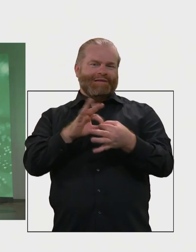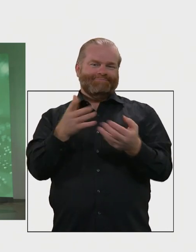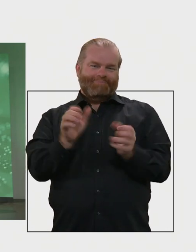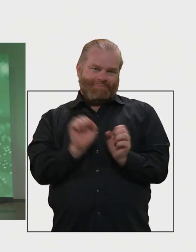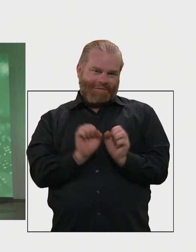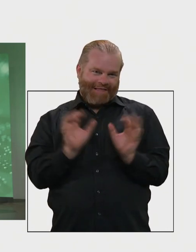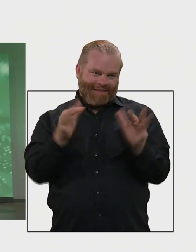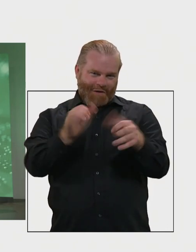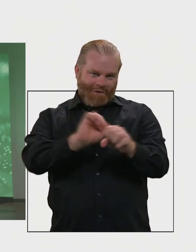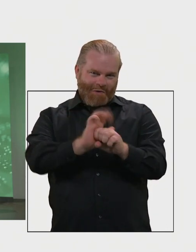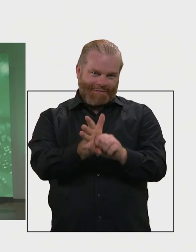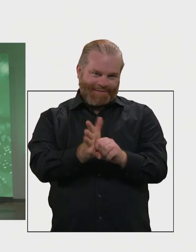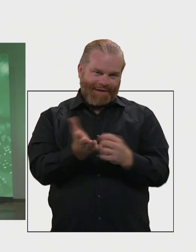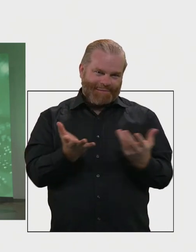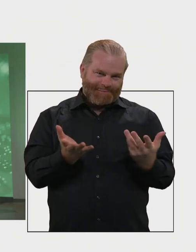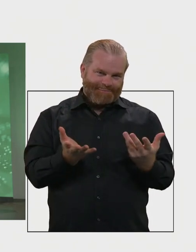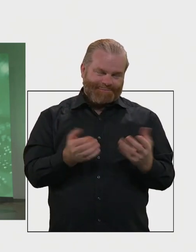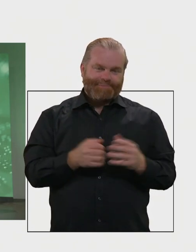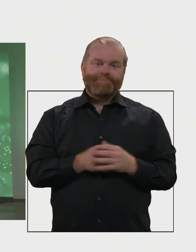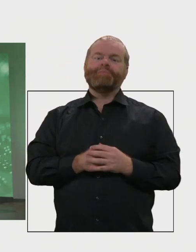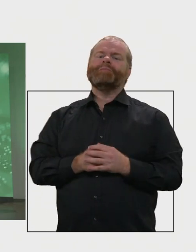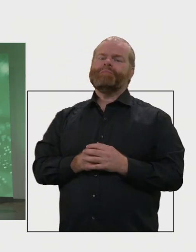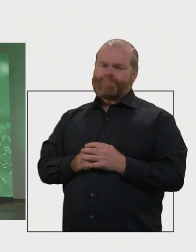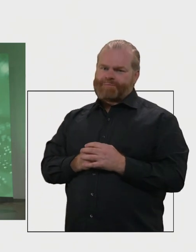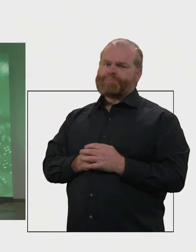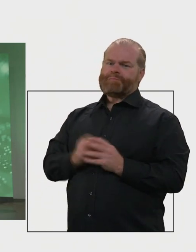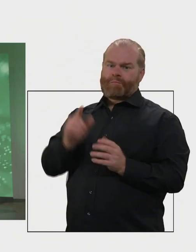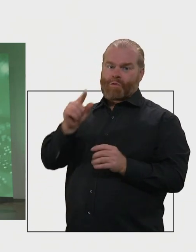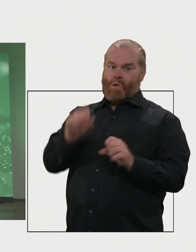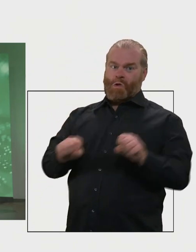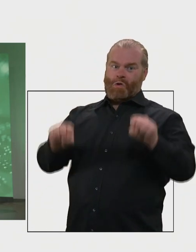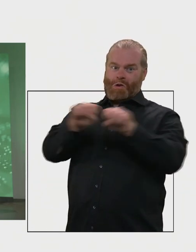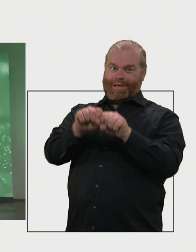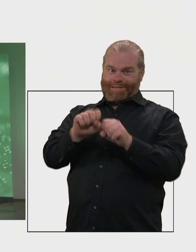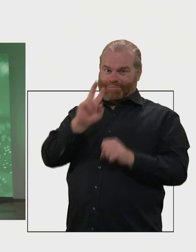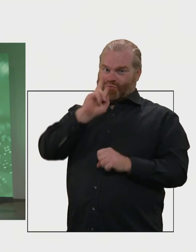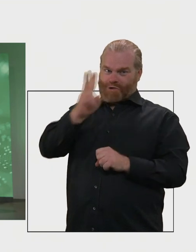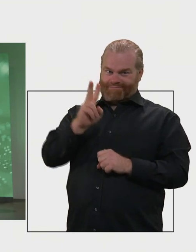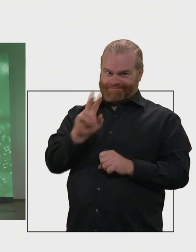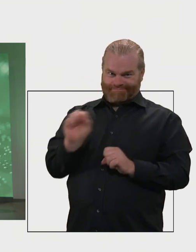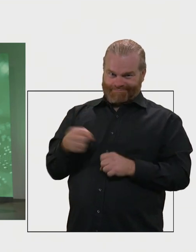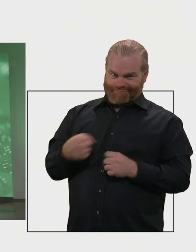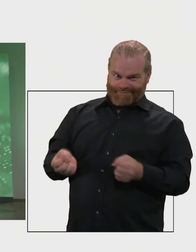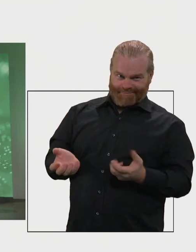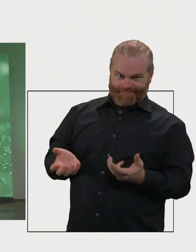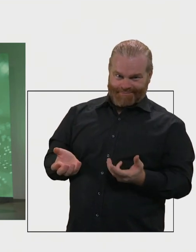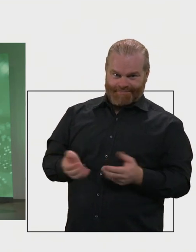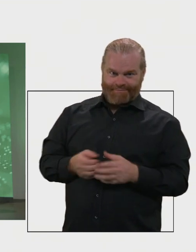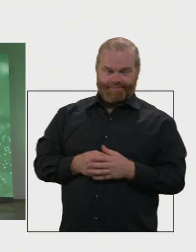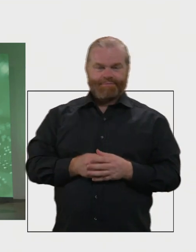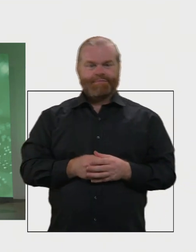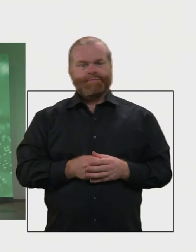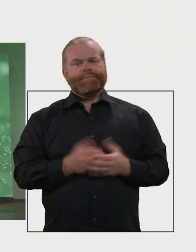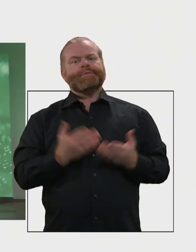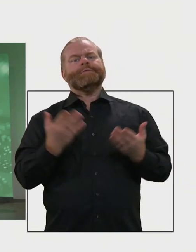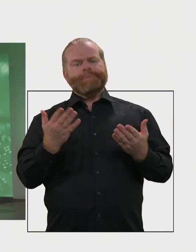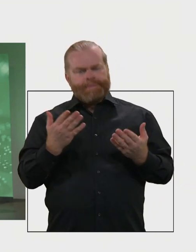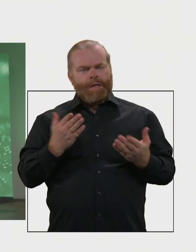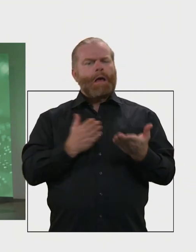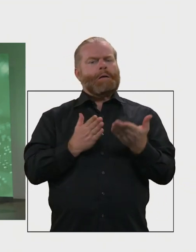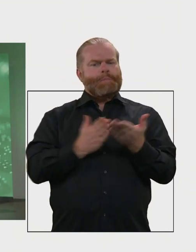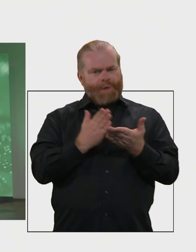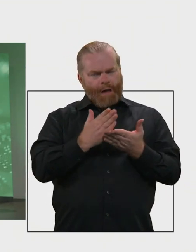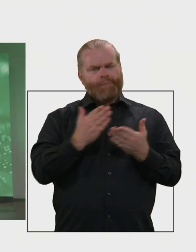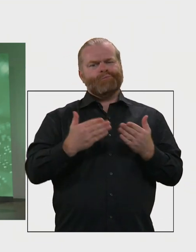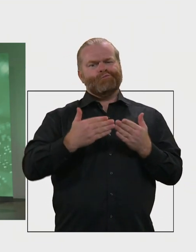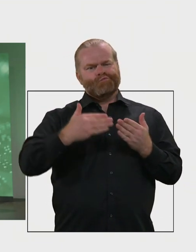so? Das ist geplant. Es ist ein Webshop derzeit in Arbeit. Das heißt, für alle, die nicht ins Humboldt-Forum kommen können, die können dann demnächst